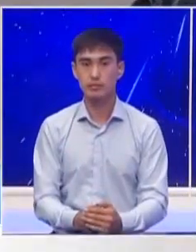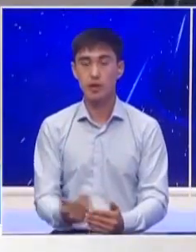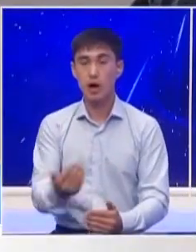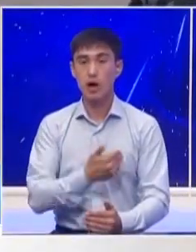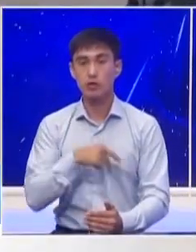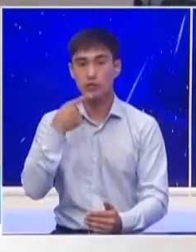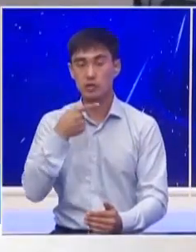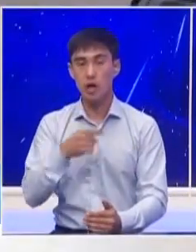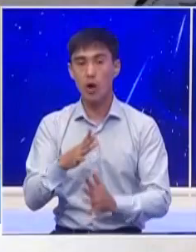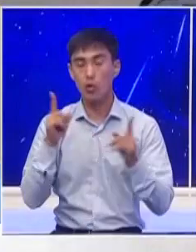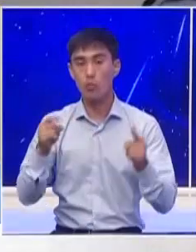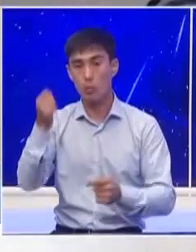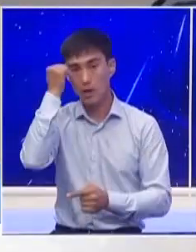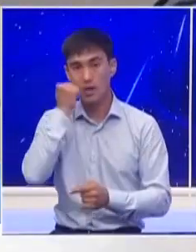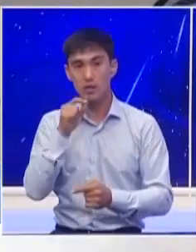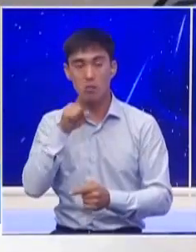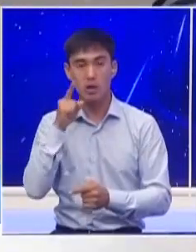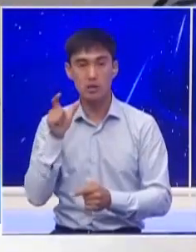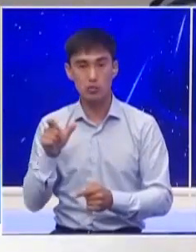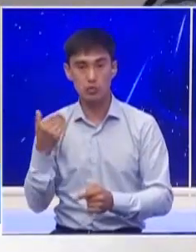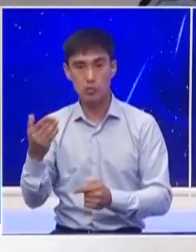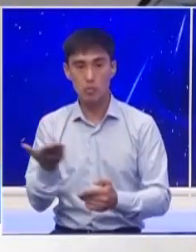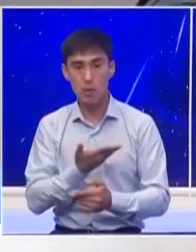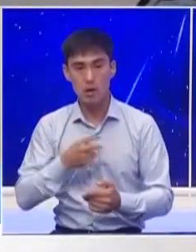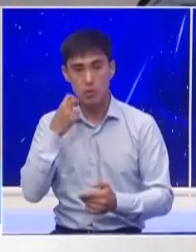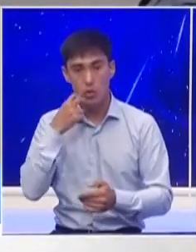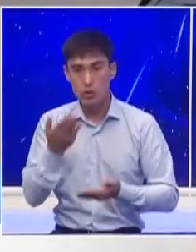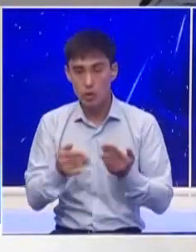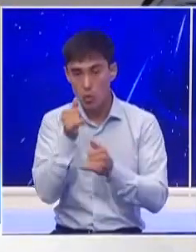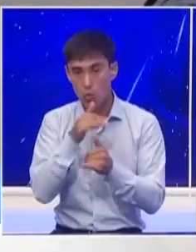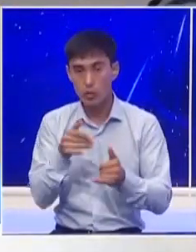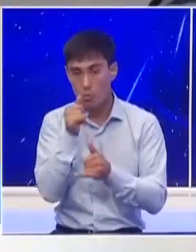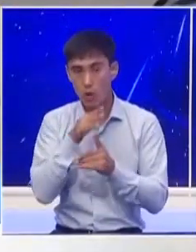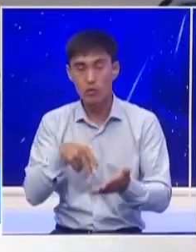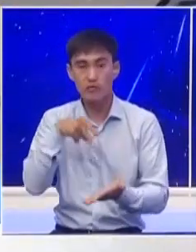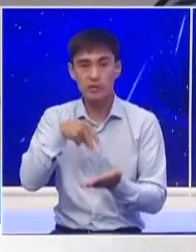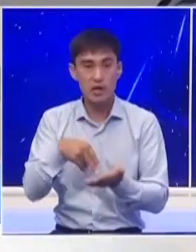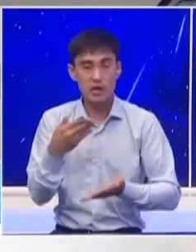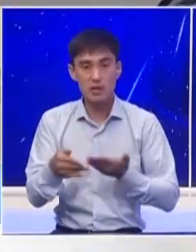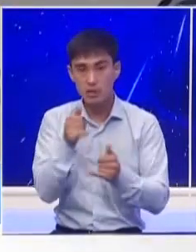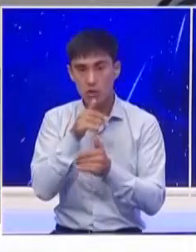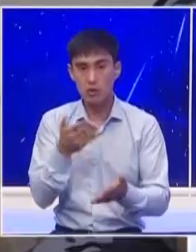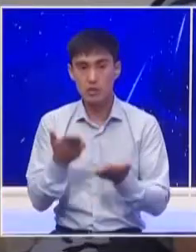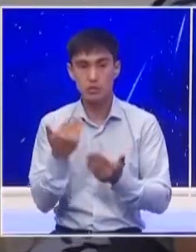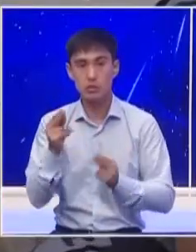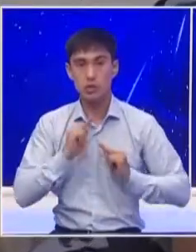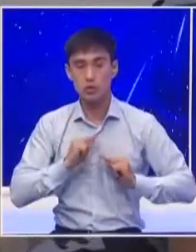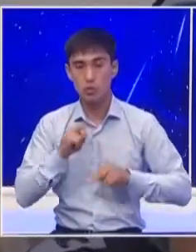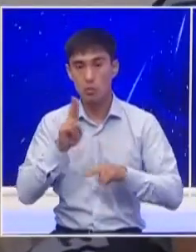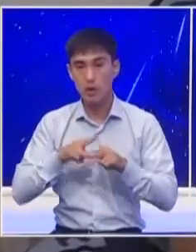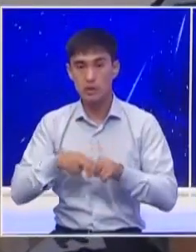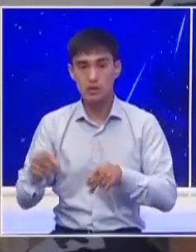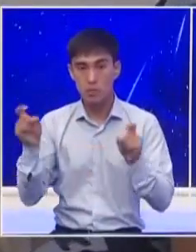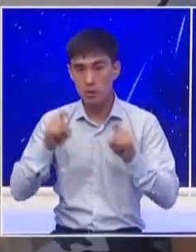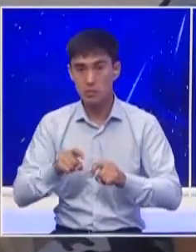Хочу выразить огромную благодарность молодым людям. Мои ноги не ходят, не могу ни встать, ни ходить. Если бы сотрудники полиции